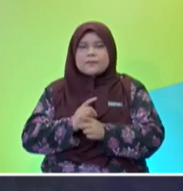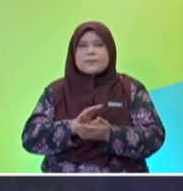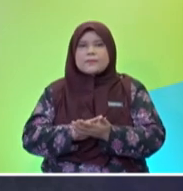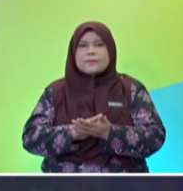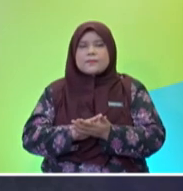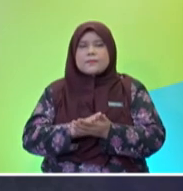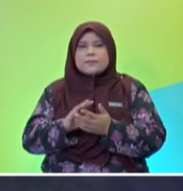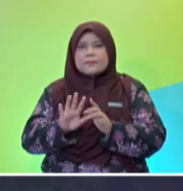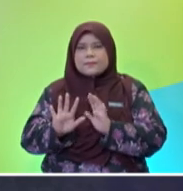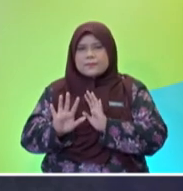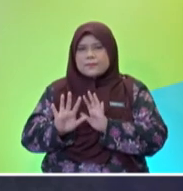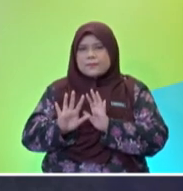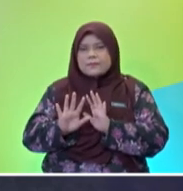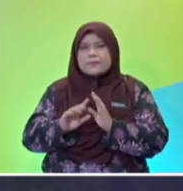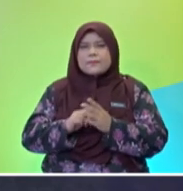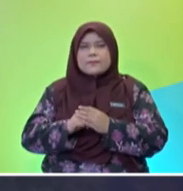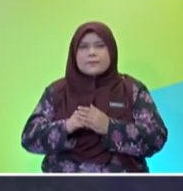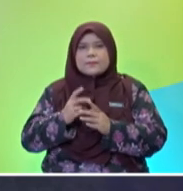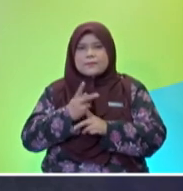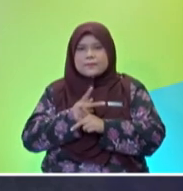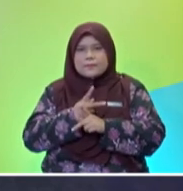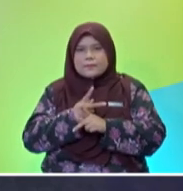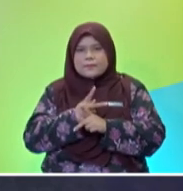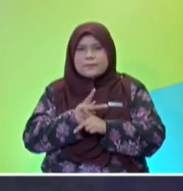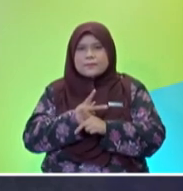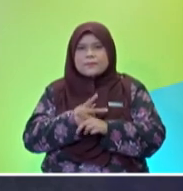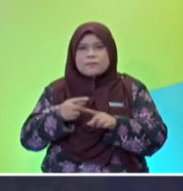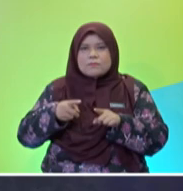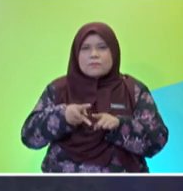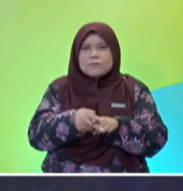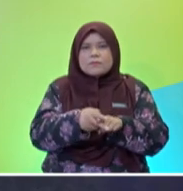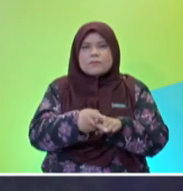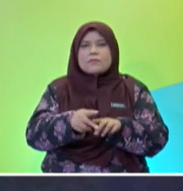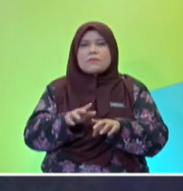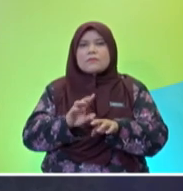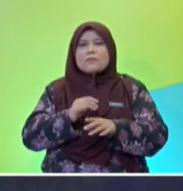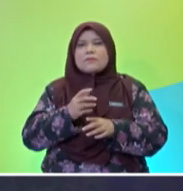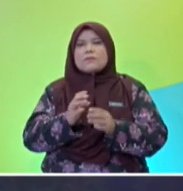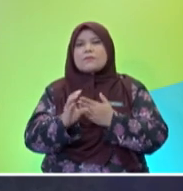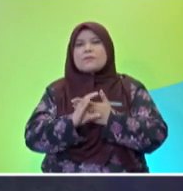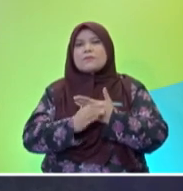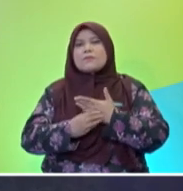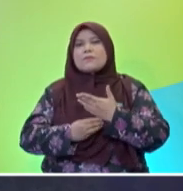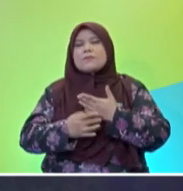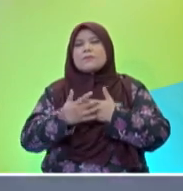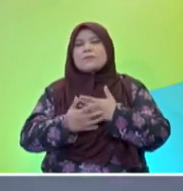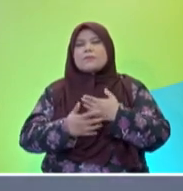hati-hati menggunakan gunting ini gunting itu peralatan yang tajam kalau cedera nanti